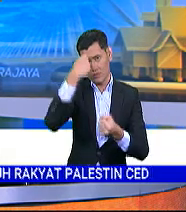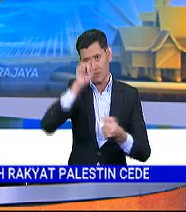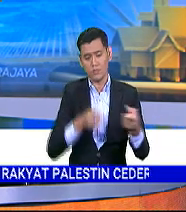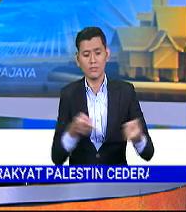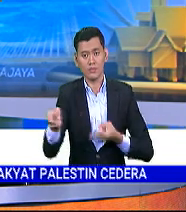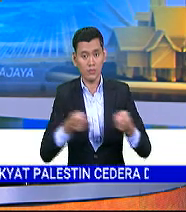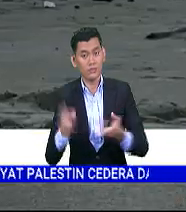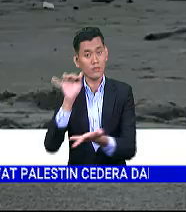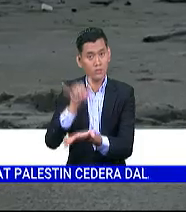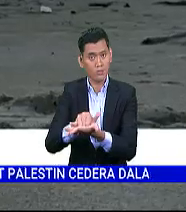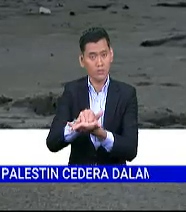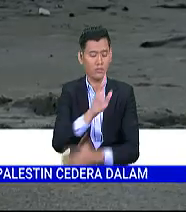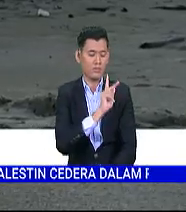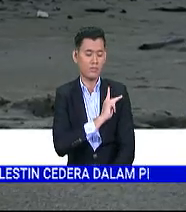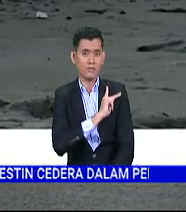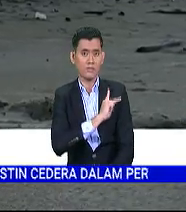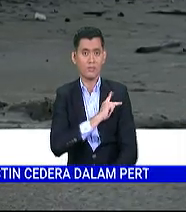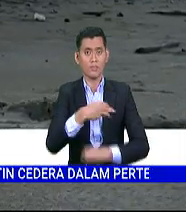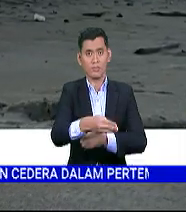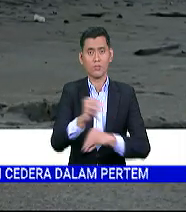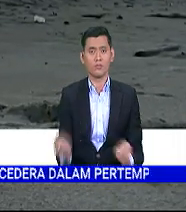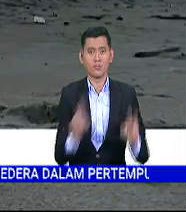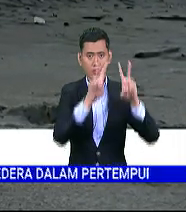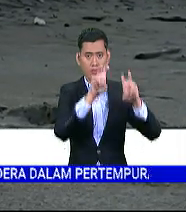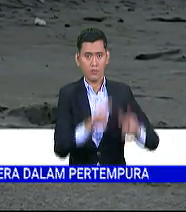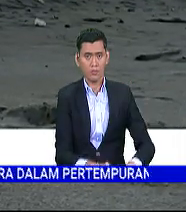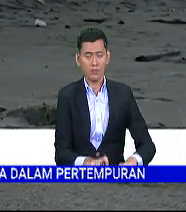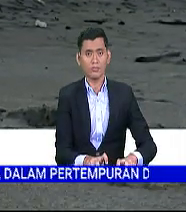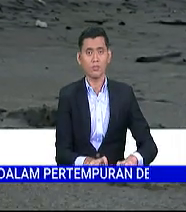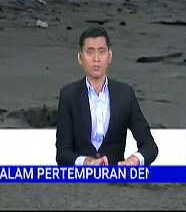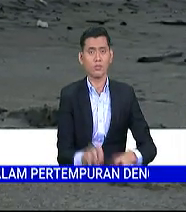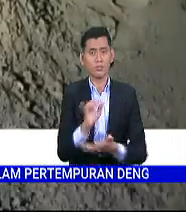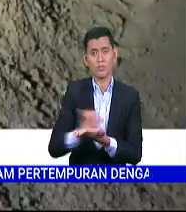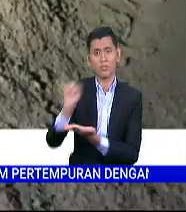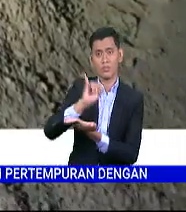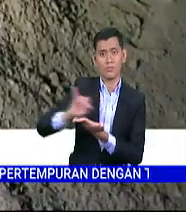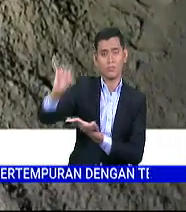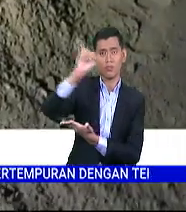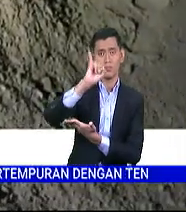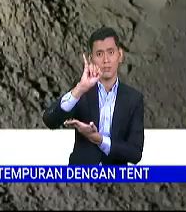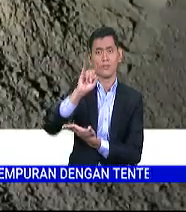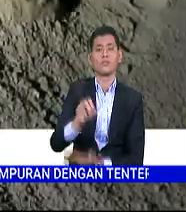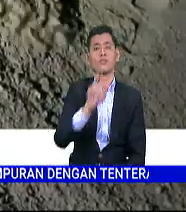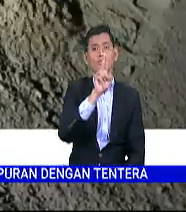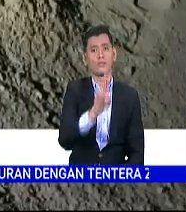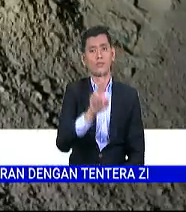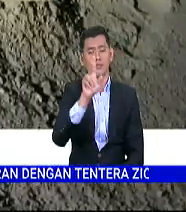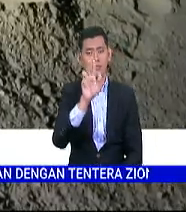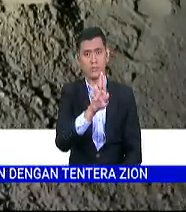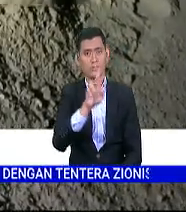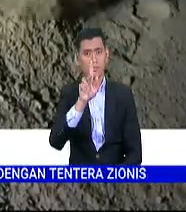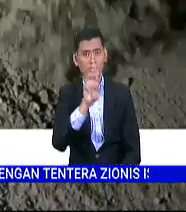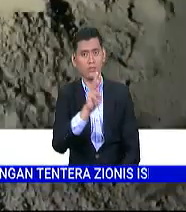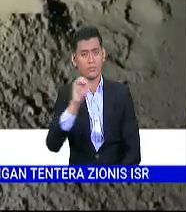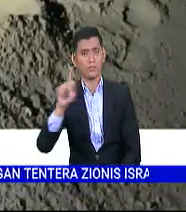berkenaan. Ketua Makmal Penyelidikan Luar Institut Oseanografi dan Sekitaran Universiti Malaysia Terengganu, Dr.